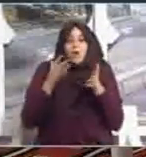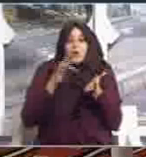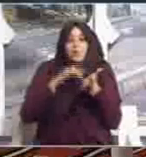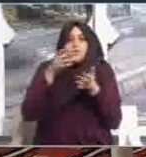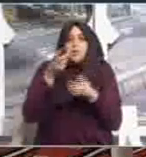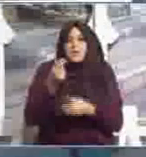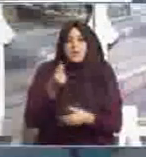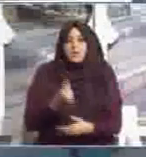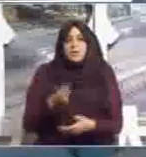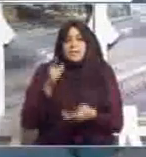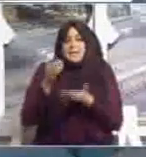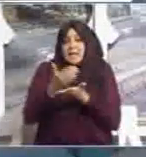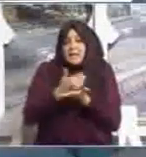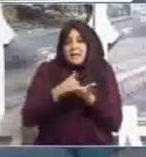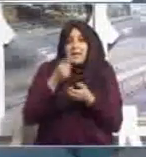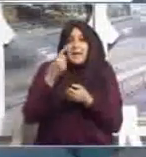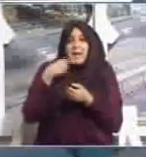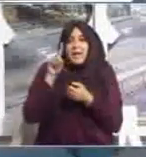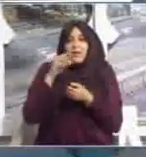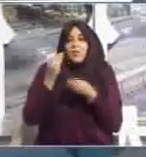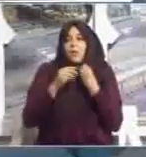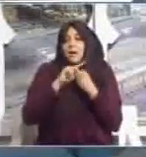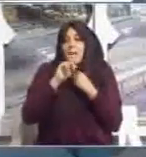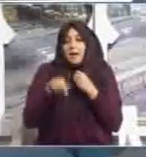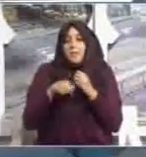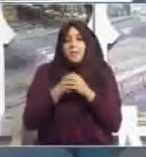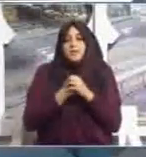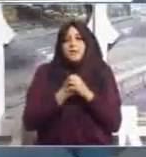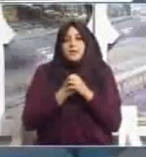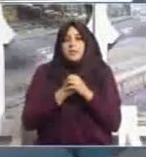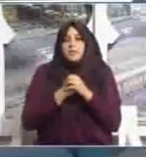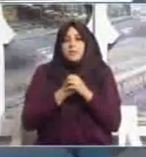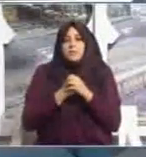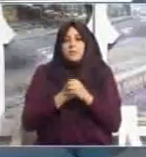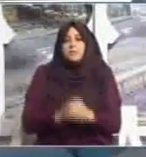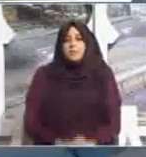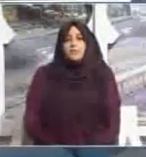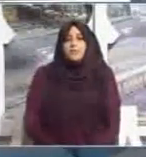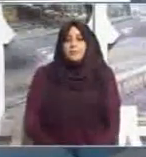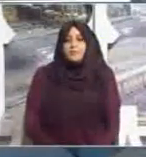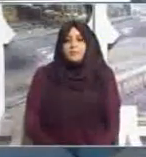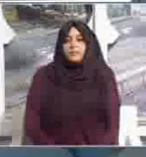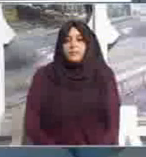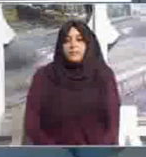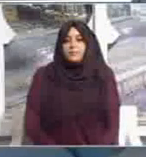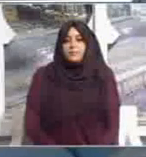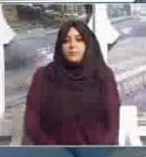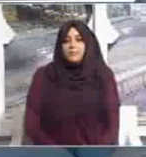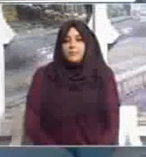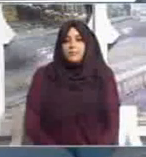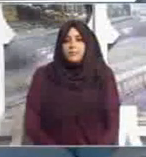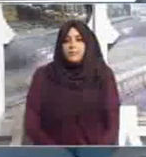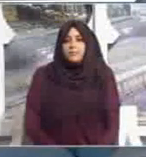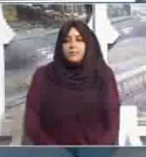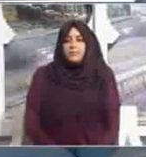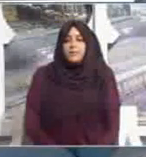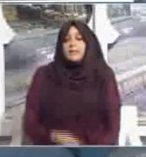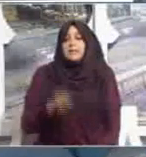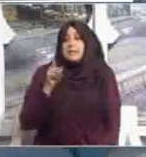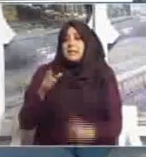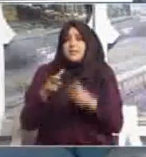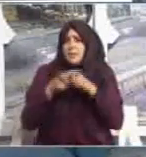هل هذا الكسب حلال ولا حرام؟ وهل نوقفه؟ مع انه يعني العلم بان هذا